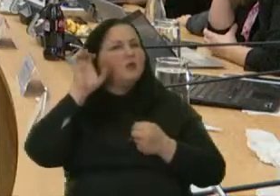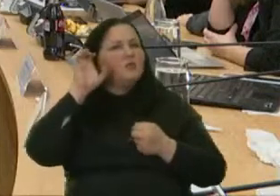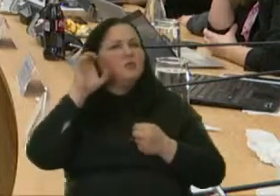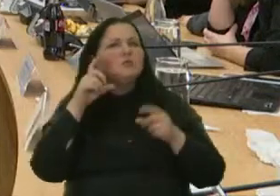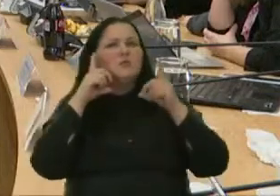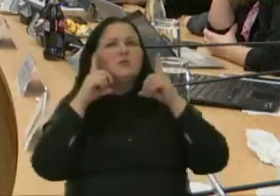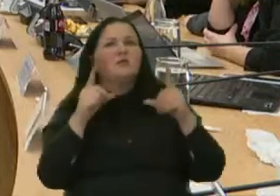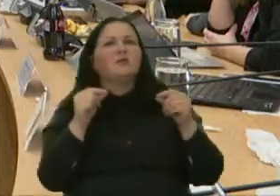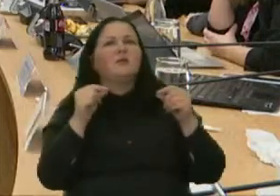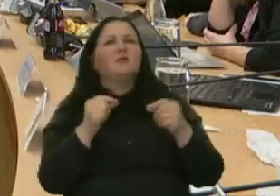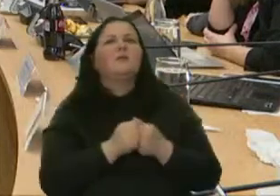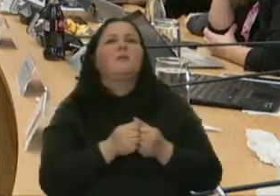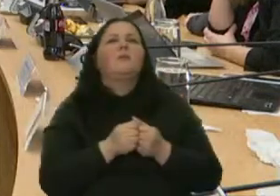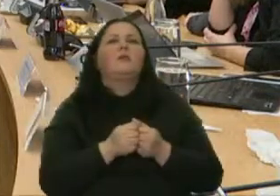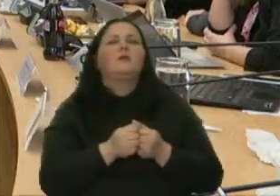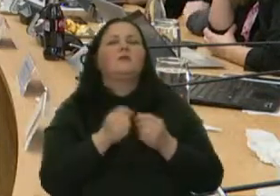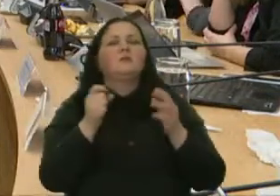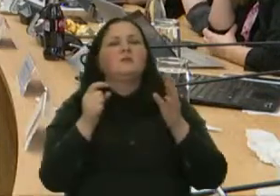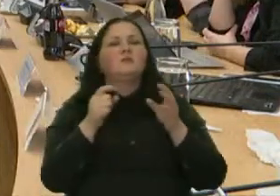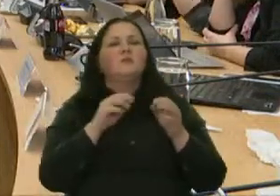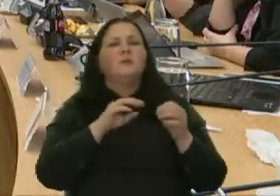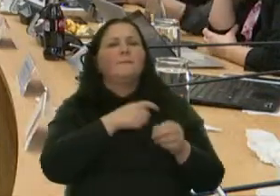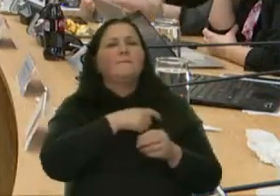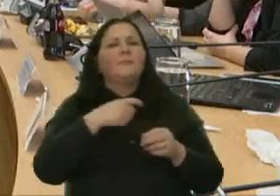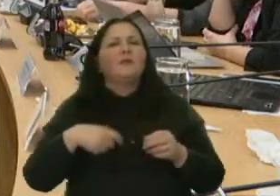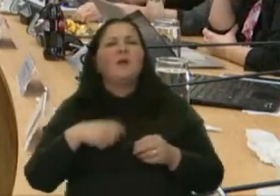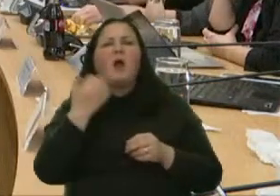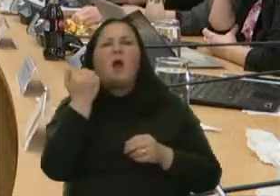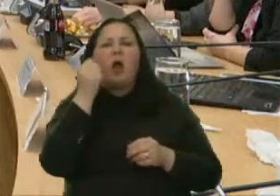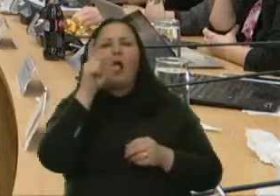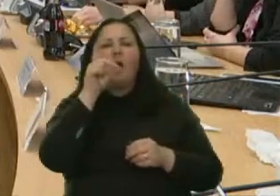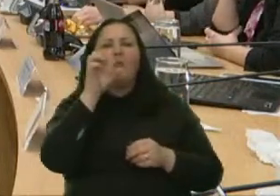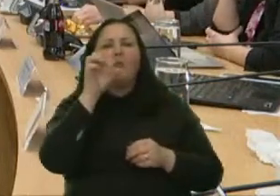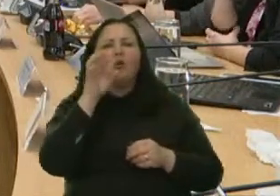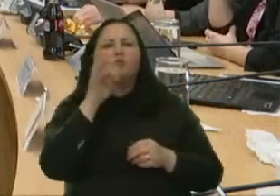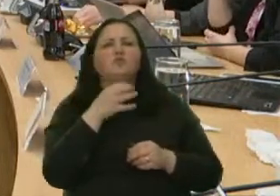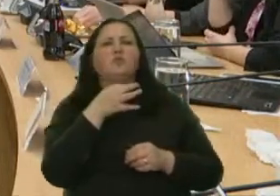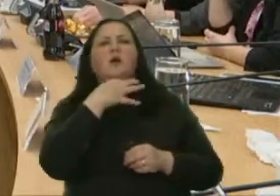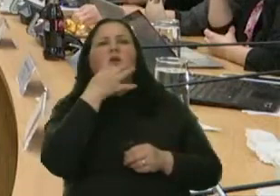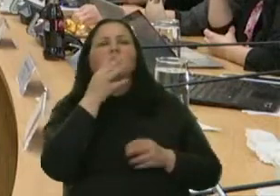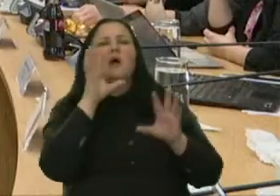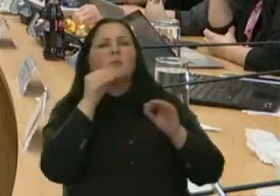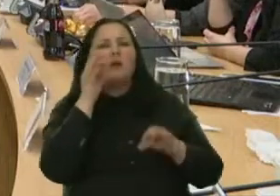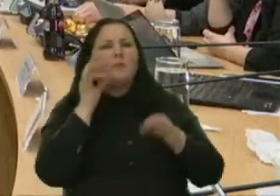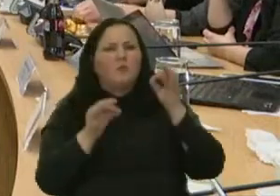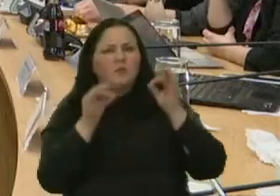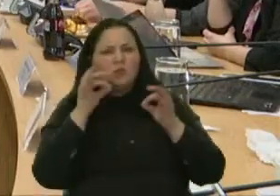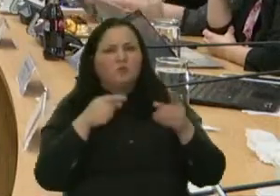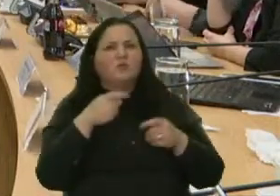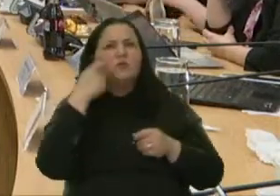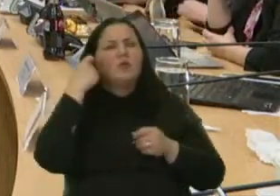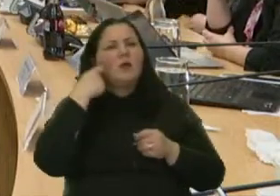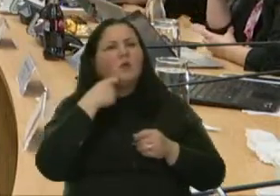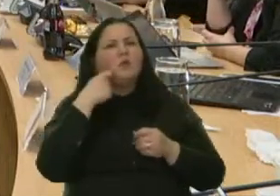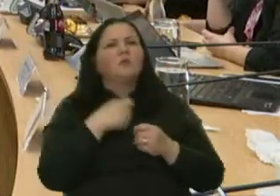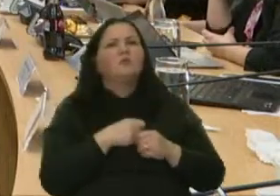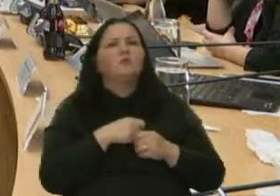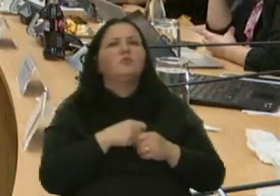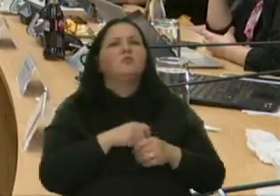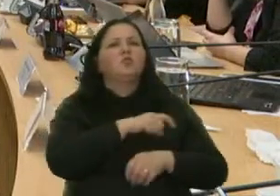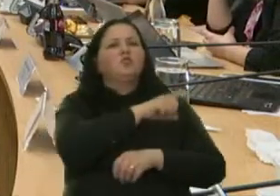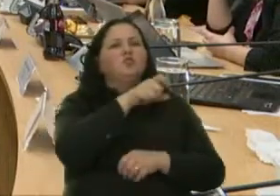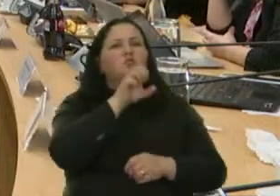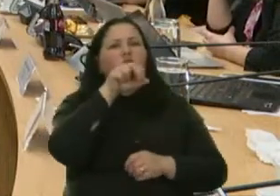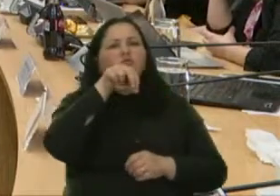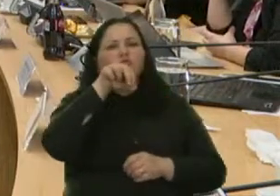primarului apostul la cererea cnir care a spus că are mai multe studii pentru Municipiul Cluj Napoca centura de Sud